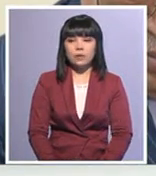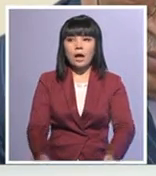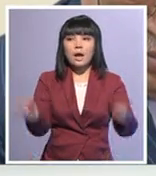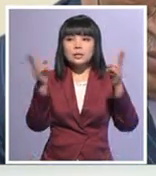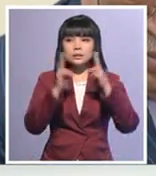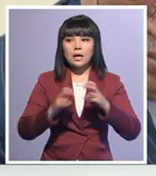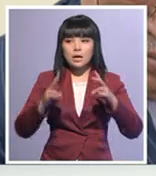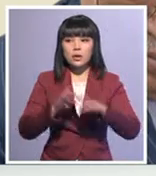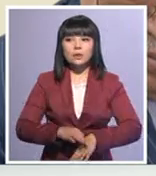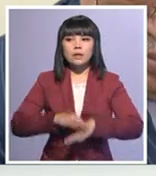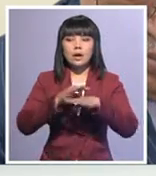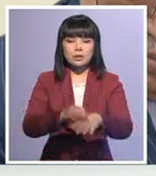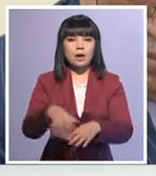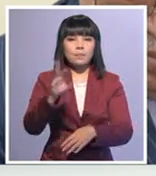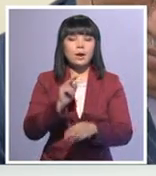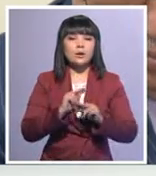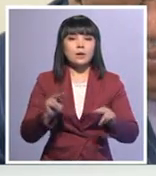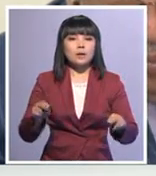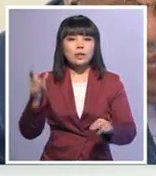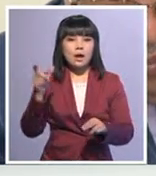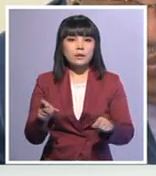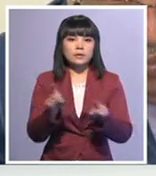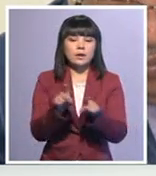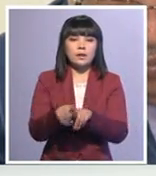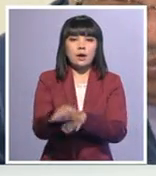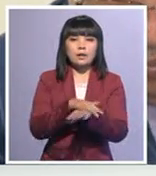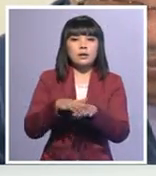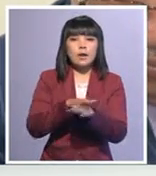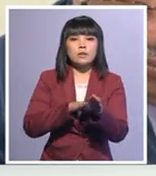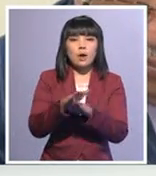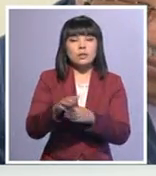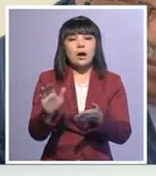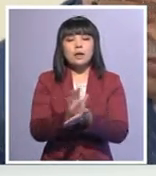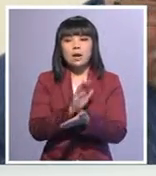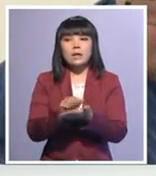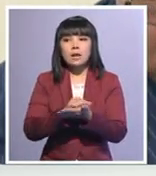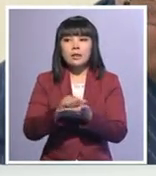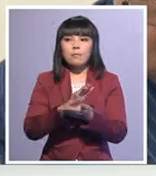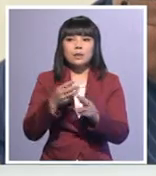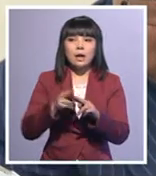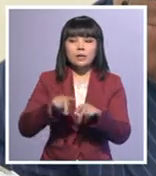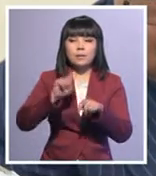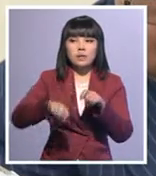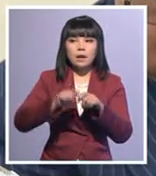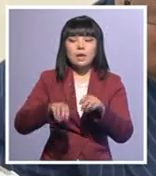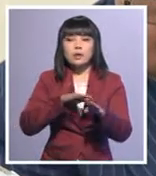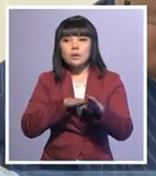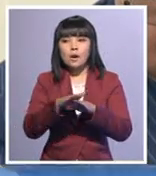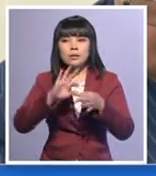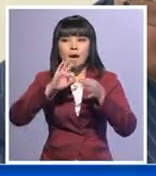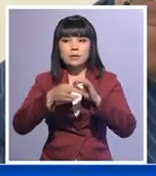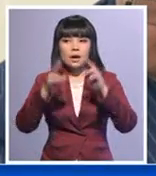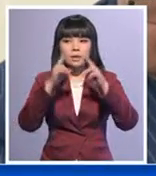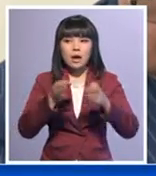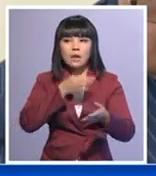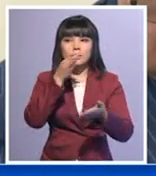Тексеріс барысында мұғалімдер тексерушілер талап ететін қағаздарды толық ұсынып қана қоймай, бес бармақ тарту, қарсы алу мен шығарып салу рәсімдерін өз мойнымен